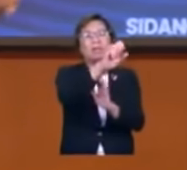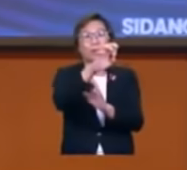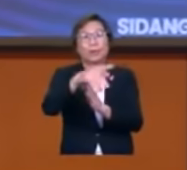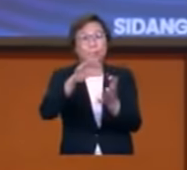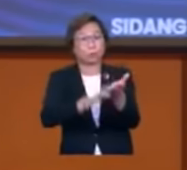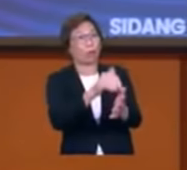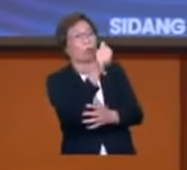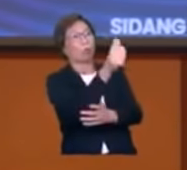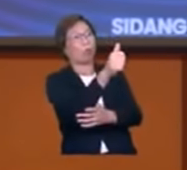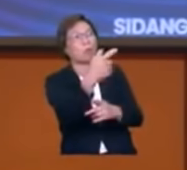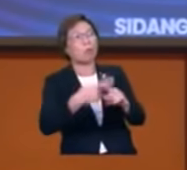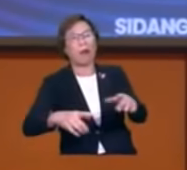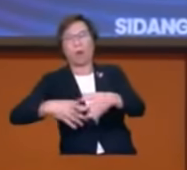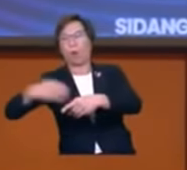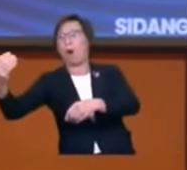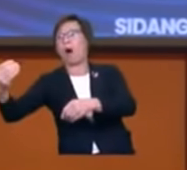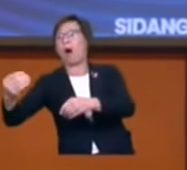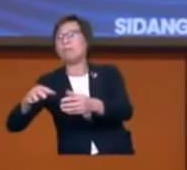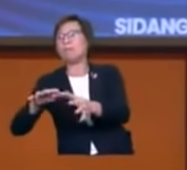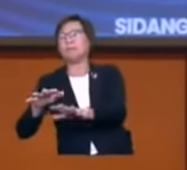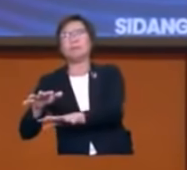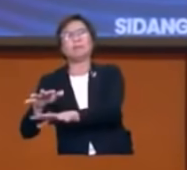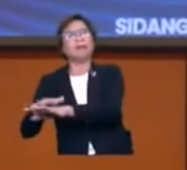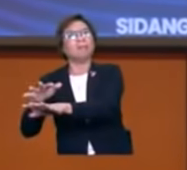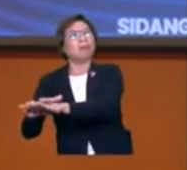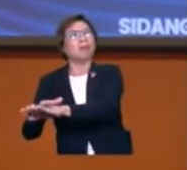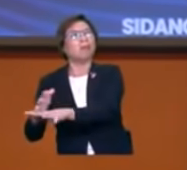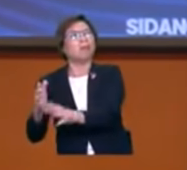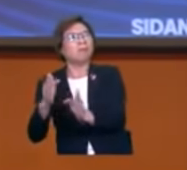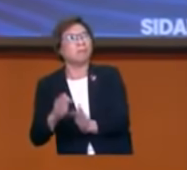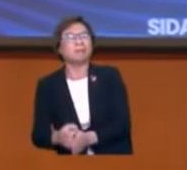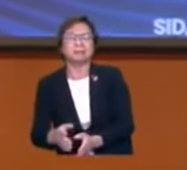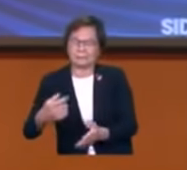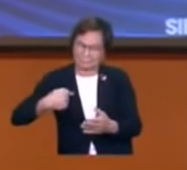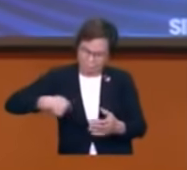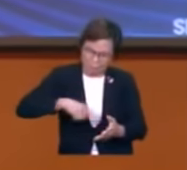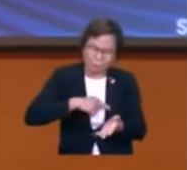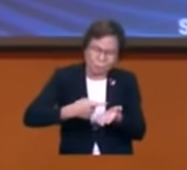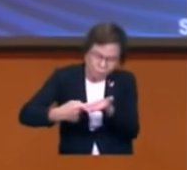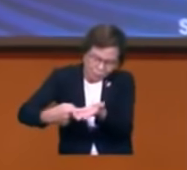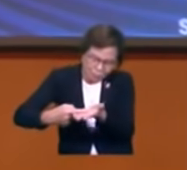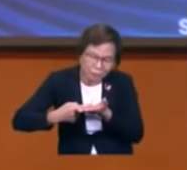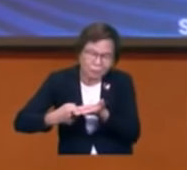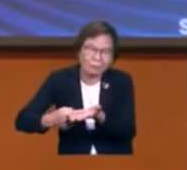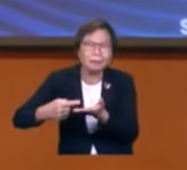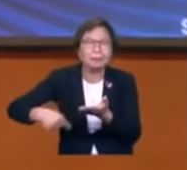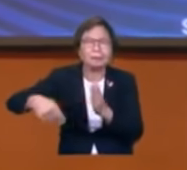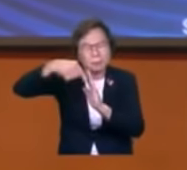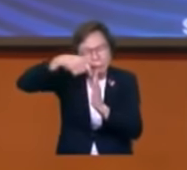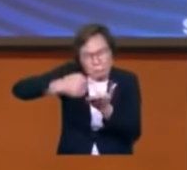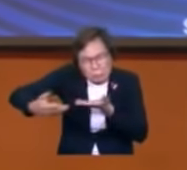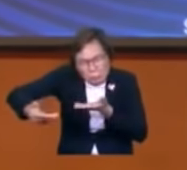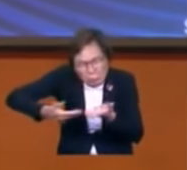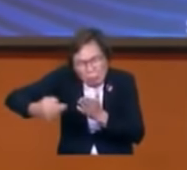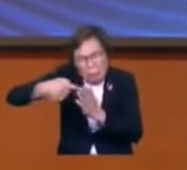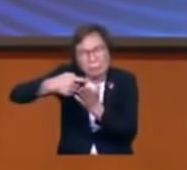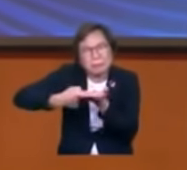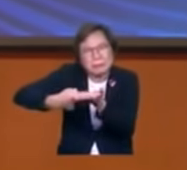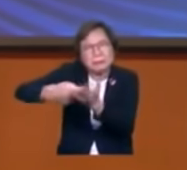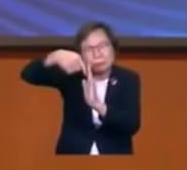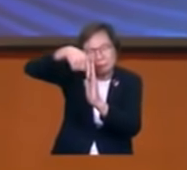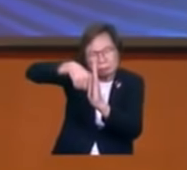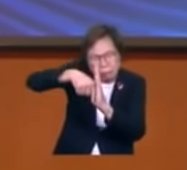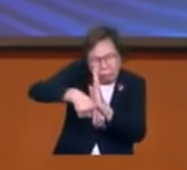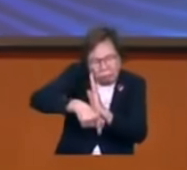tapi di luar sana itu keadaannya tidak tersusun maka kami bincang Kami lihat kami perincikan Apakah